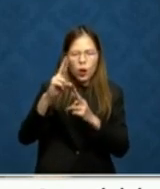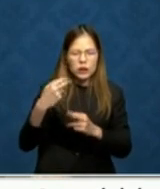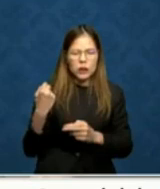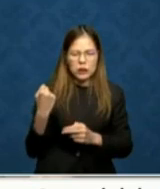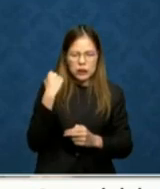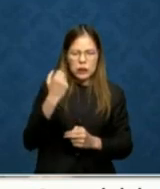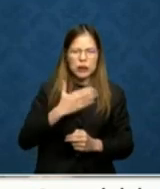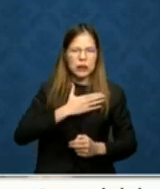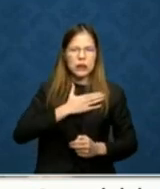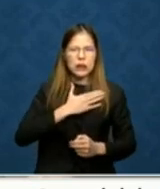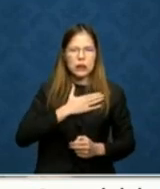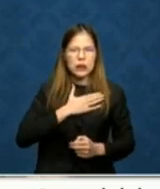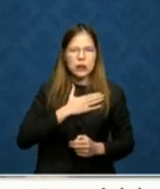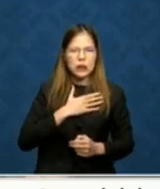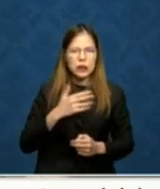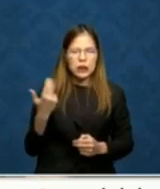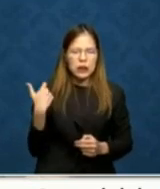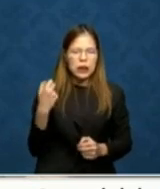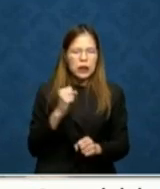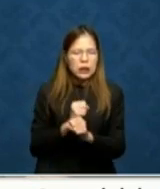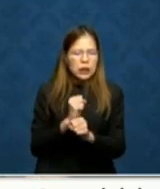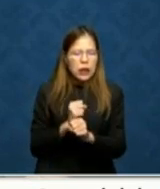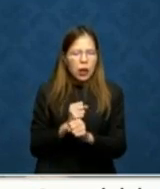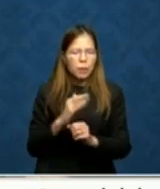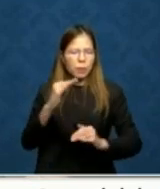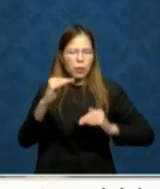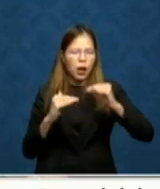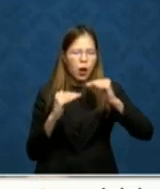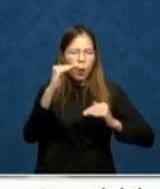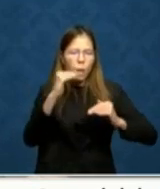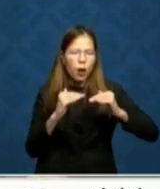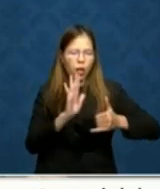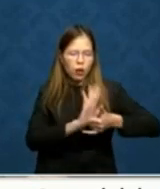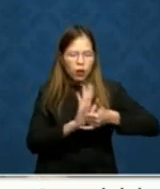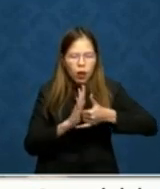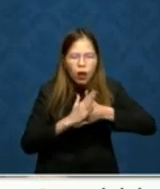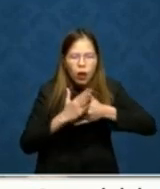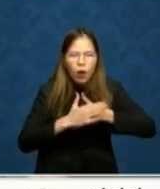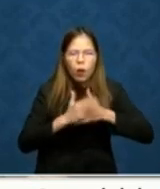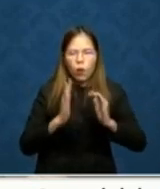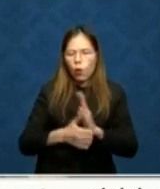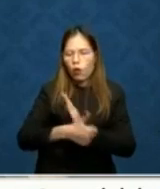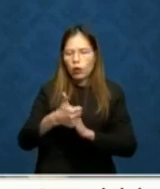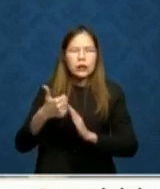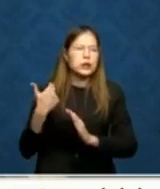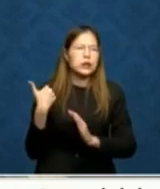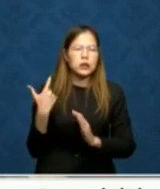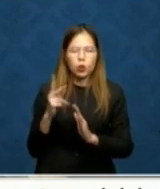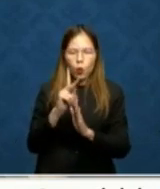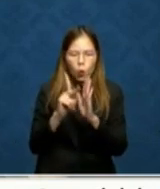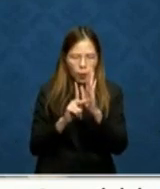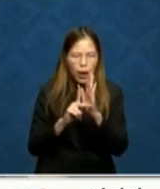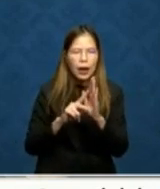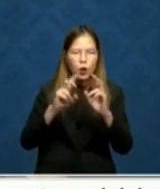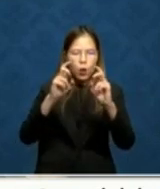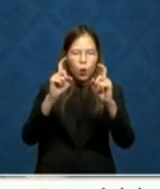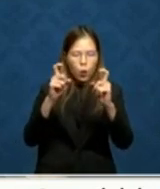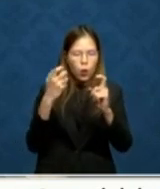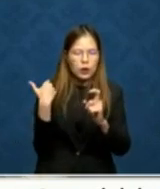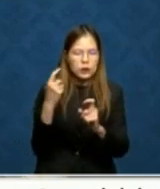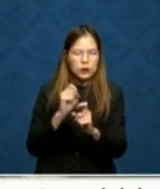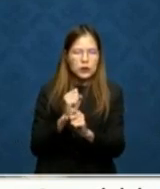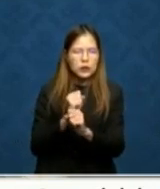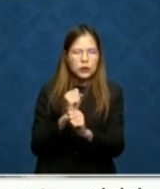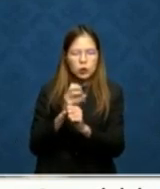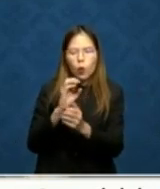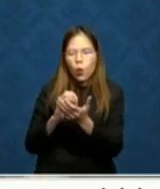จของตนเองไม่ให้ใช้ในทางเอาเปรียบล่วงละเมิดทางเพศแก่ผู้อื่นนั่นหมายความว่าการมีกฎหมายข้อนี้จะช่วยให้นักเรีย